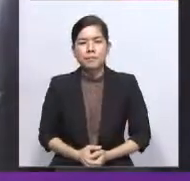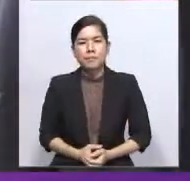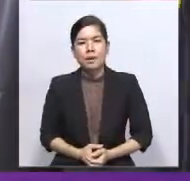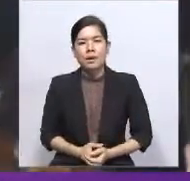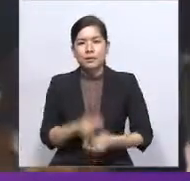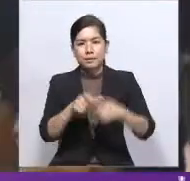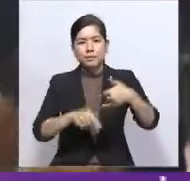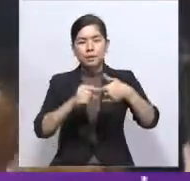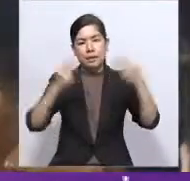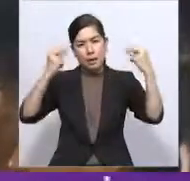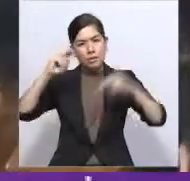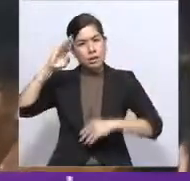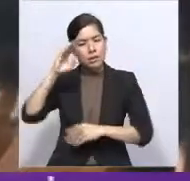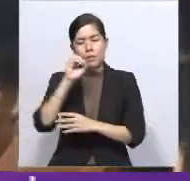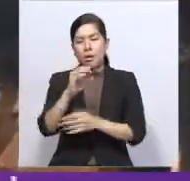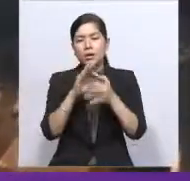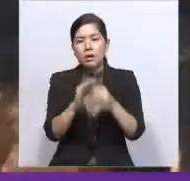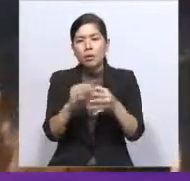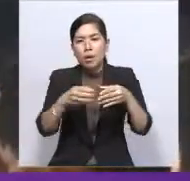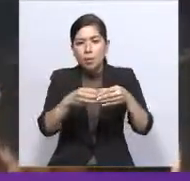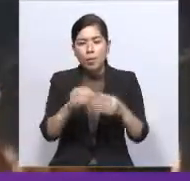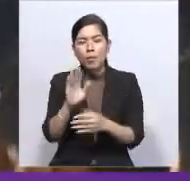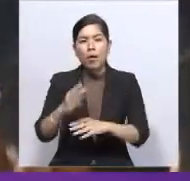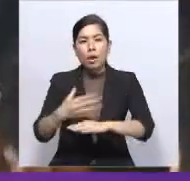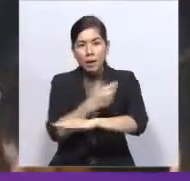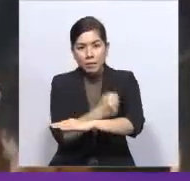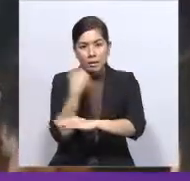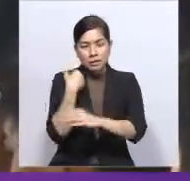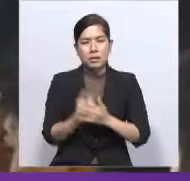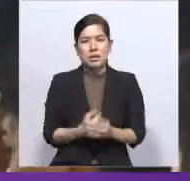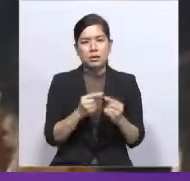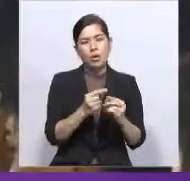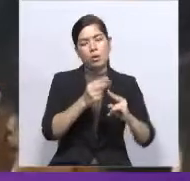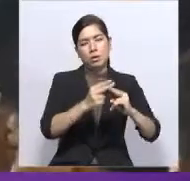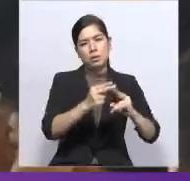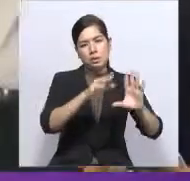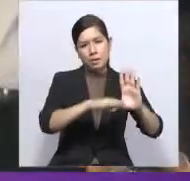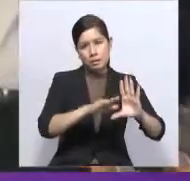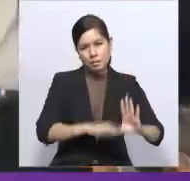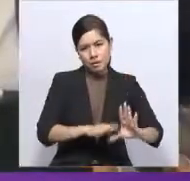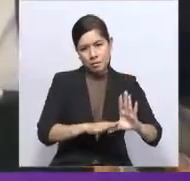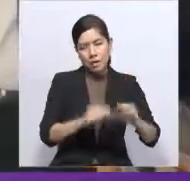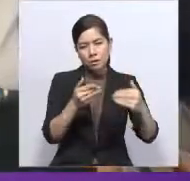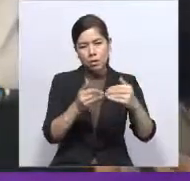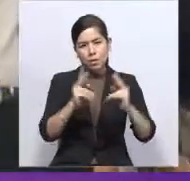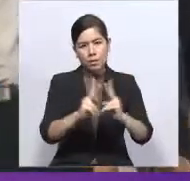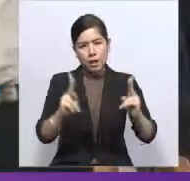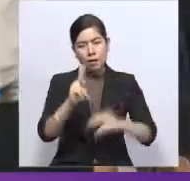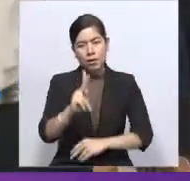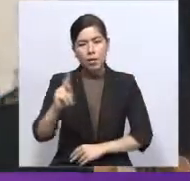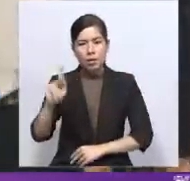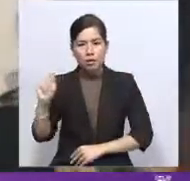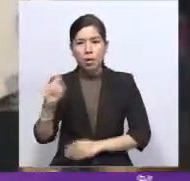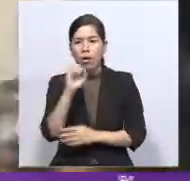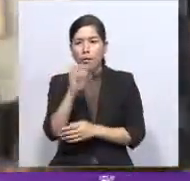ากนี้นายกรัฐมนตรียังได้กล่าวถึงกรณีกลุ่มการเมืองไปจดแจ้งตั้งพรรคการเมืองต่อกกต.โดยเห็นว่าชื่อพรรคการเมืองบ